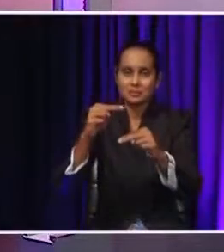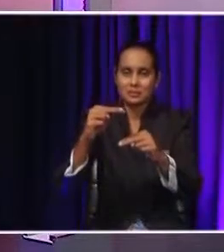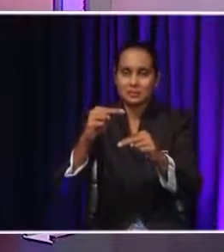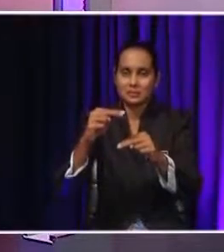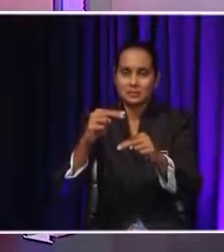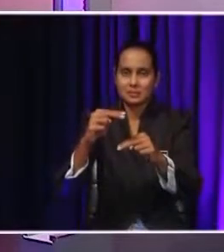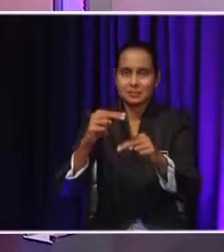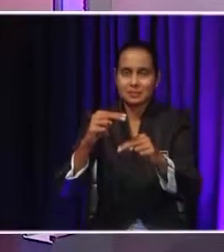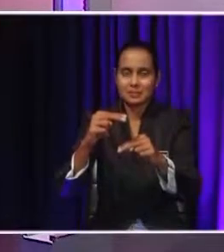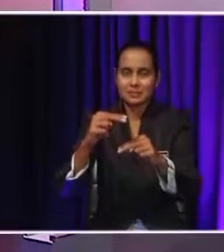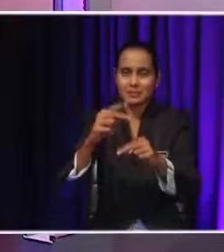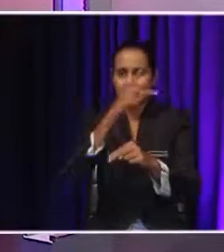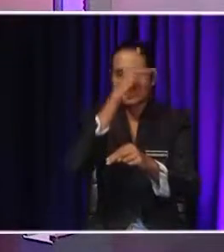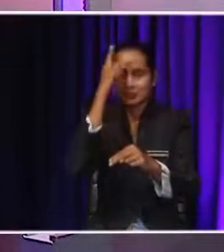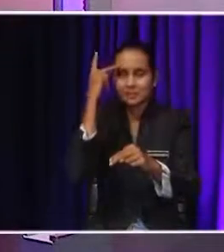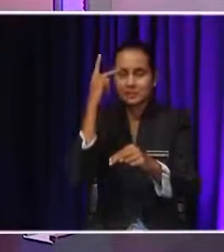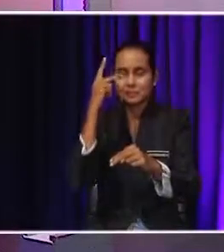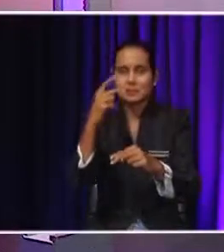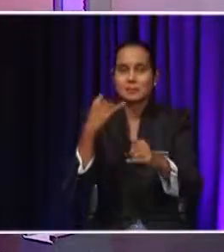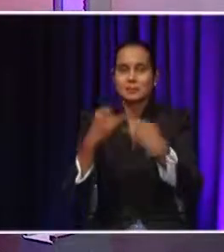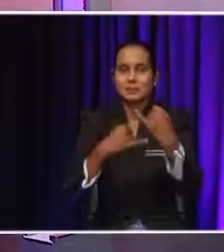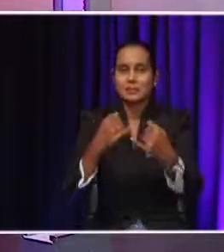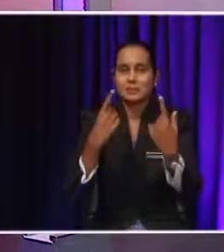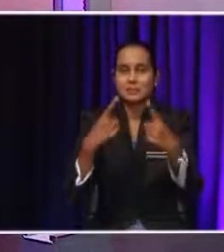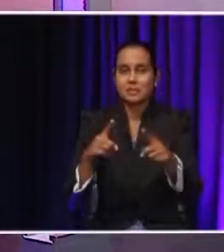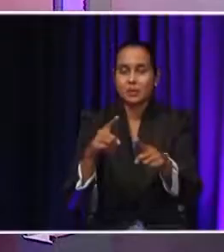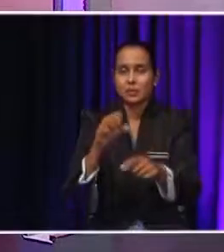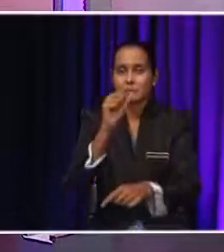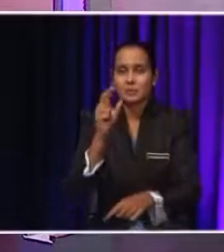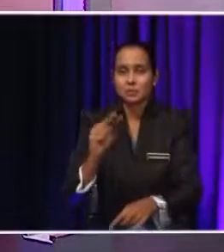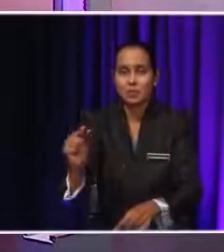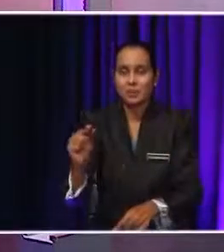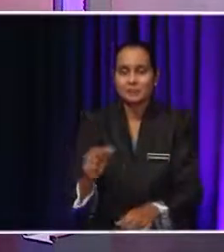dan memberikan buah pikiran di luar kota